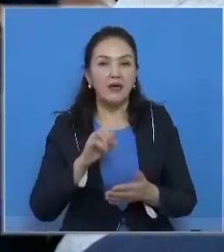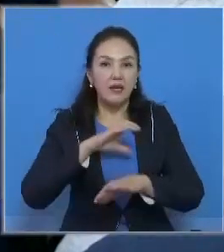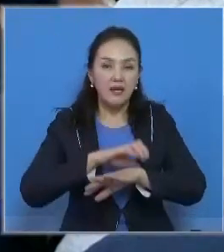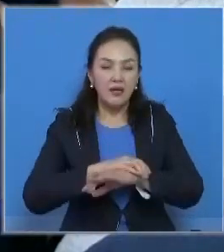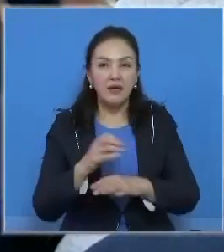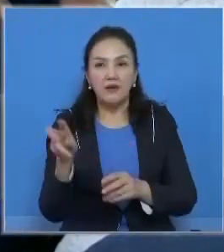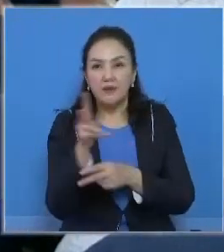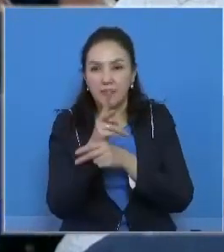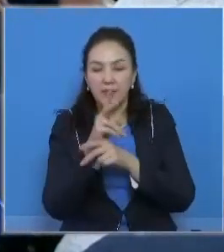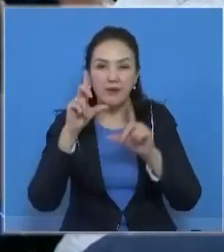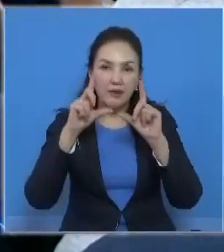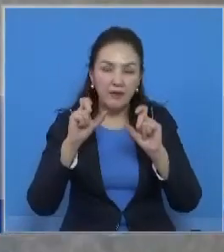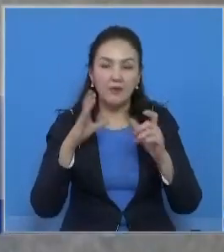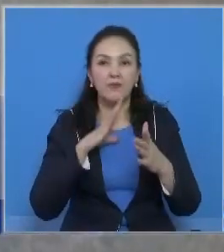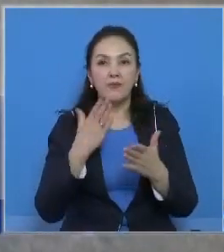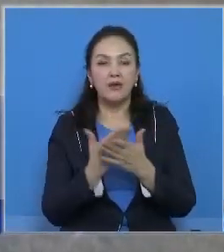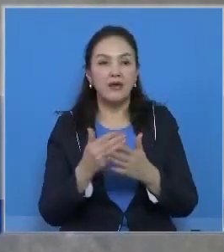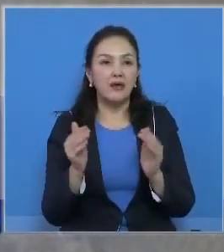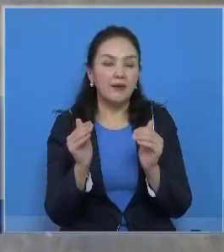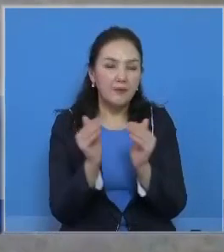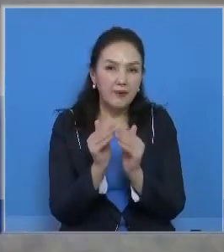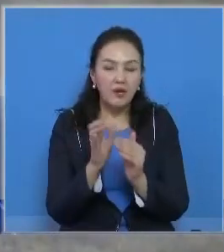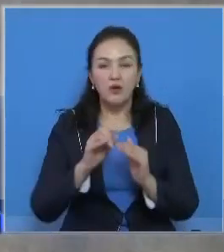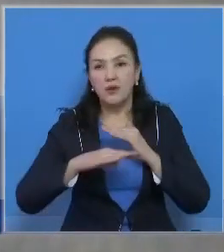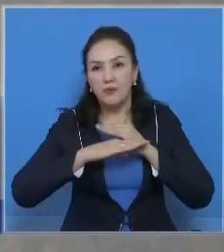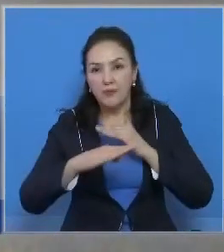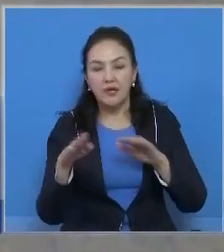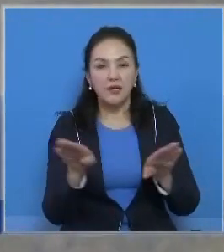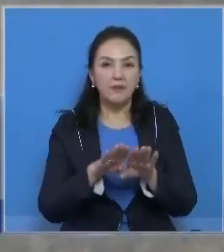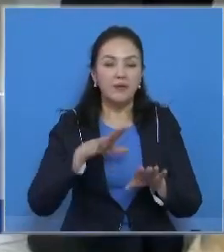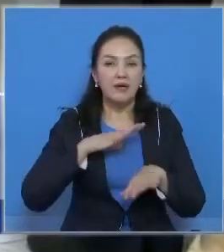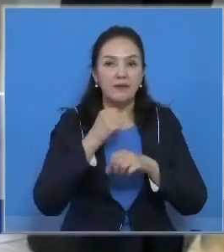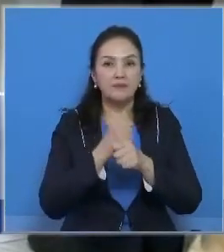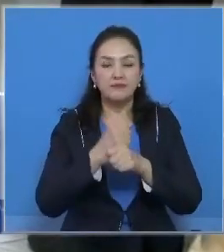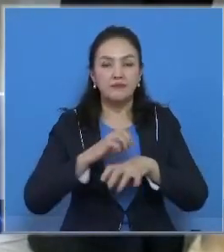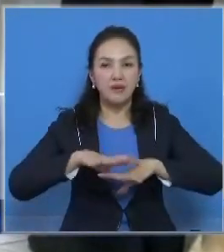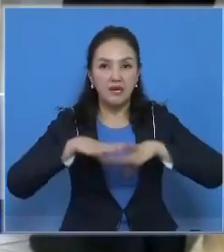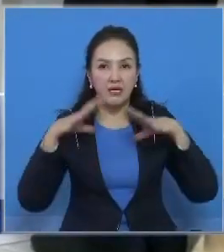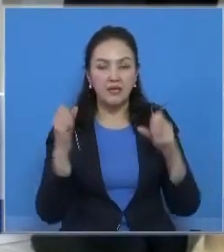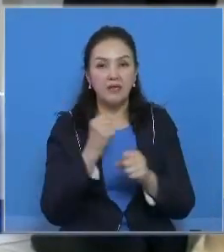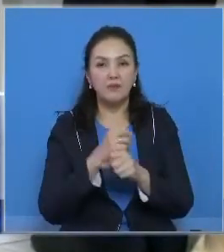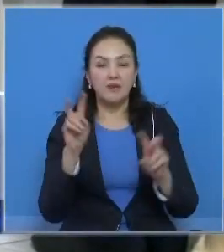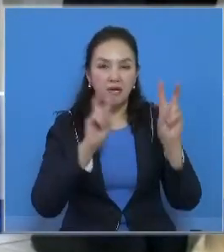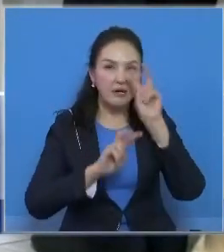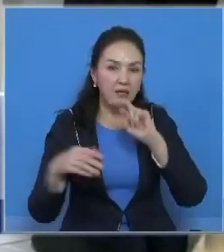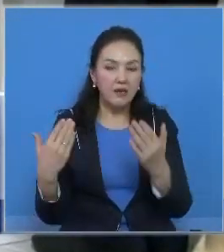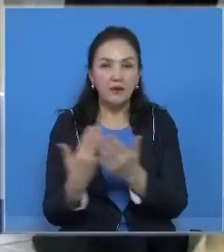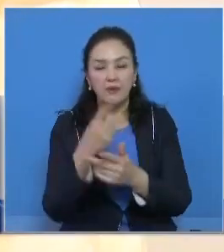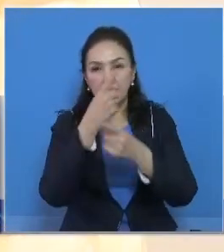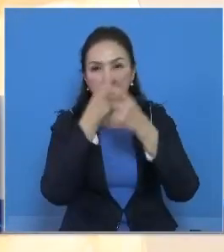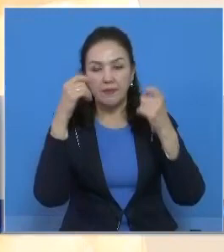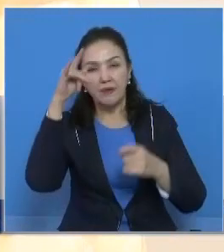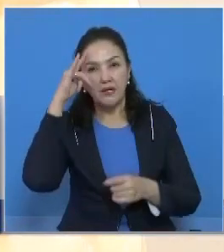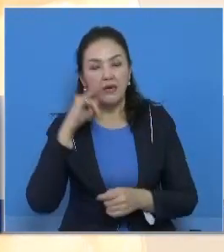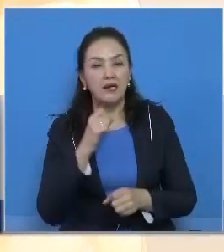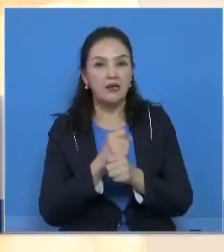зафиксировать на видео и фото их состояние и близлежащую территорию. Также была проделана огромная работа по поиску новой информации о